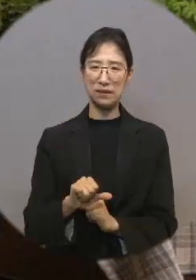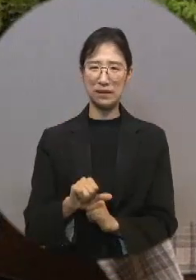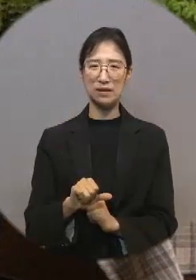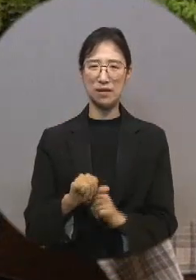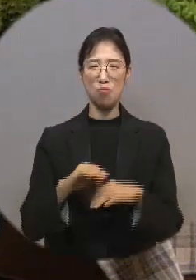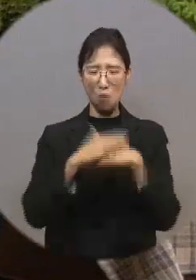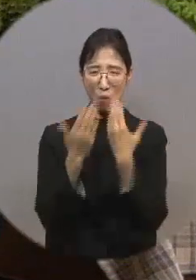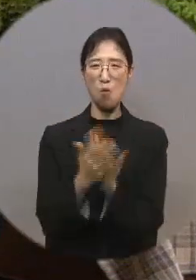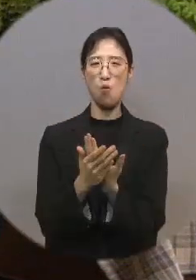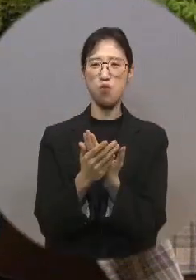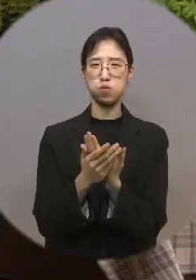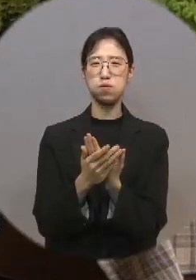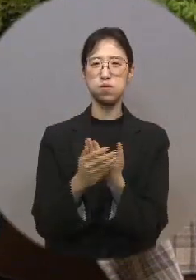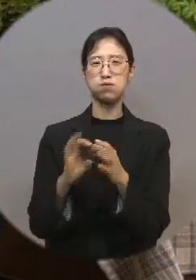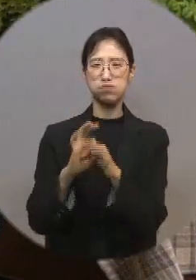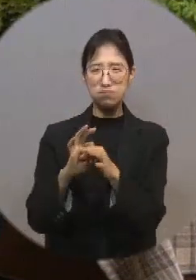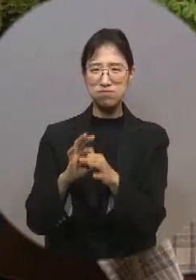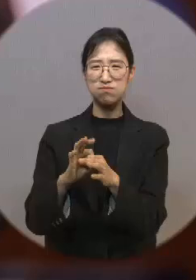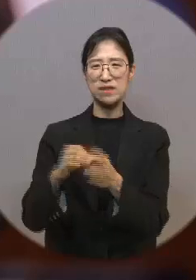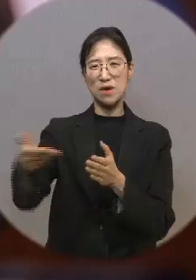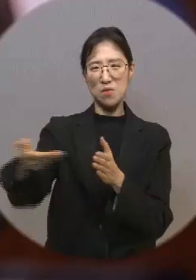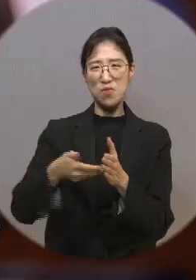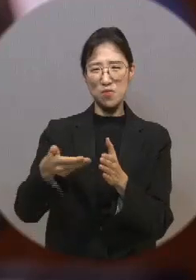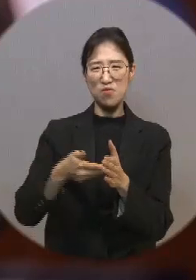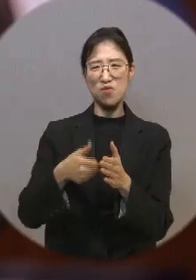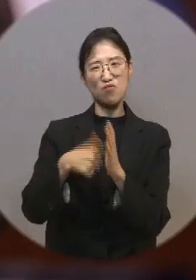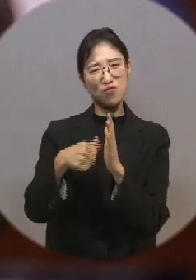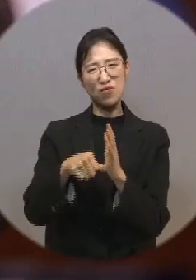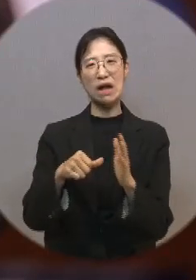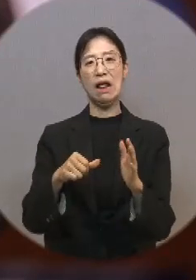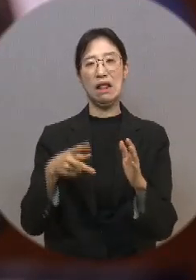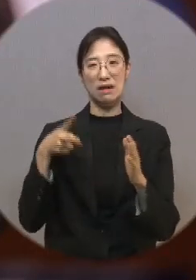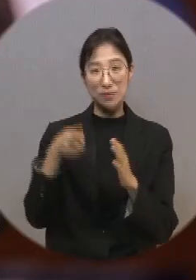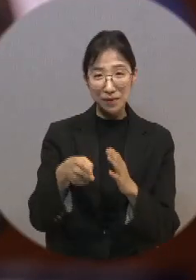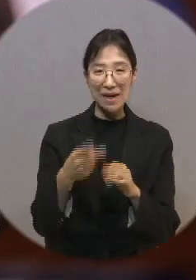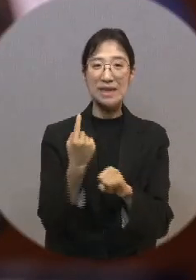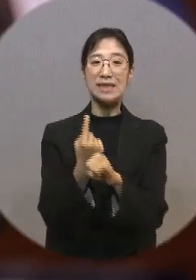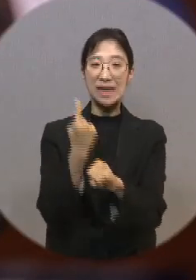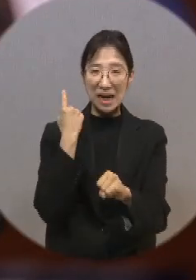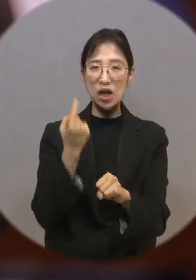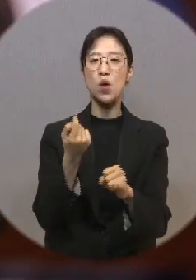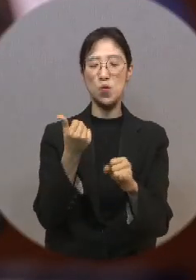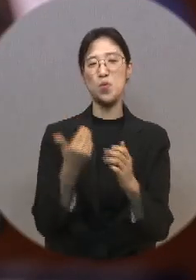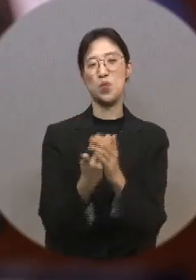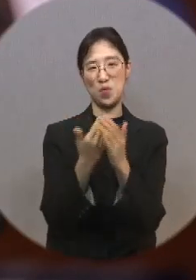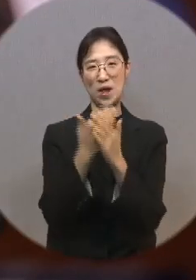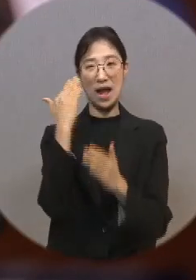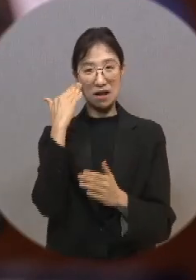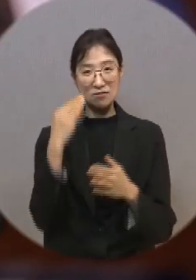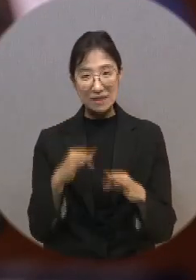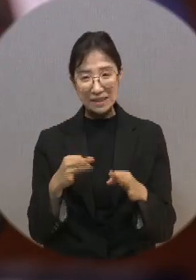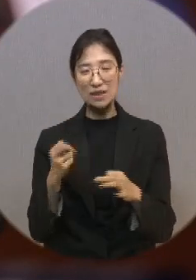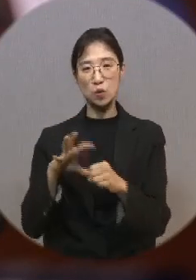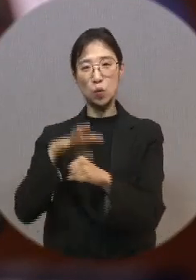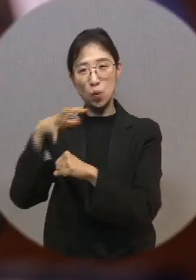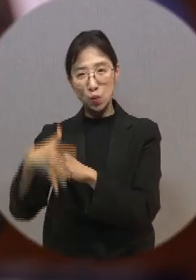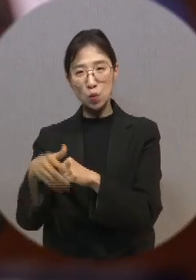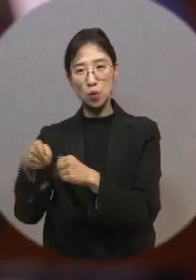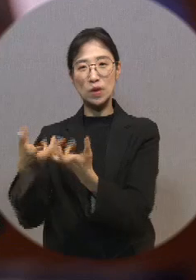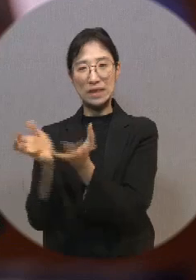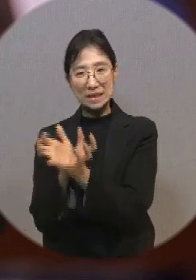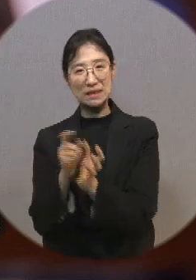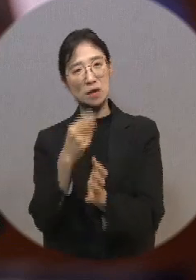모든 이제 대외 물자가 다 끊겨지고 그랬는데 작년에 좀 좋아졌습니다. 이건 한국은행이나 이 국제 기구에서 조사한 것도